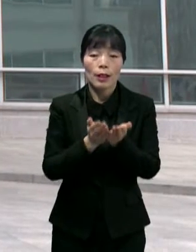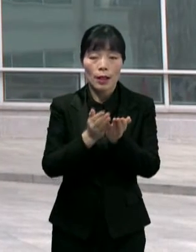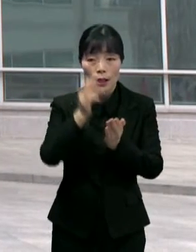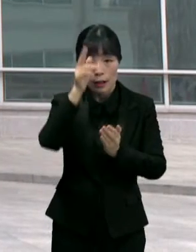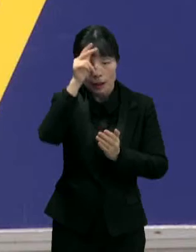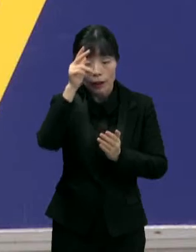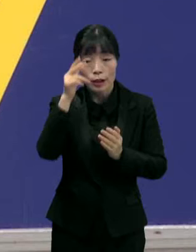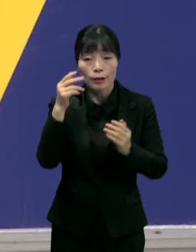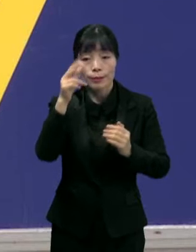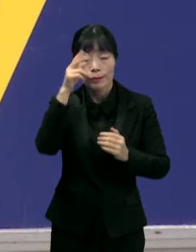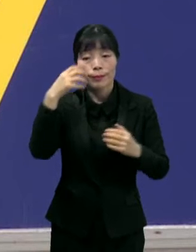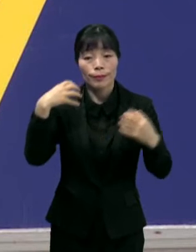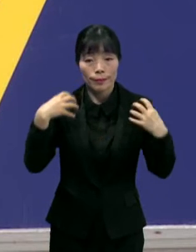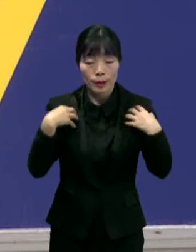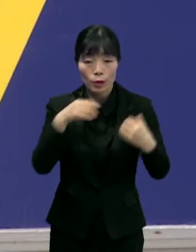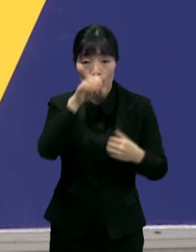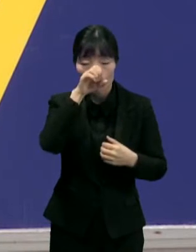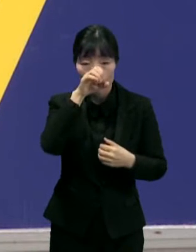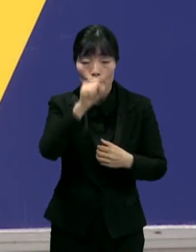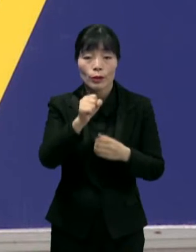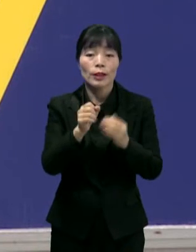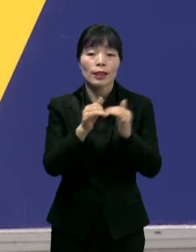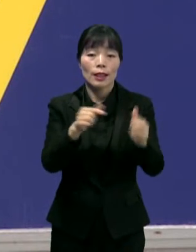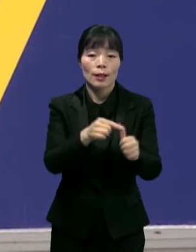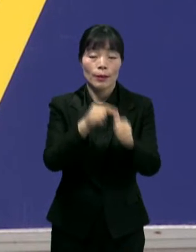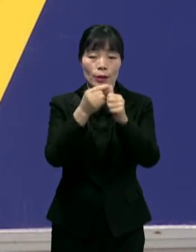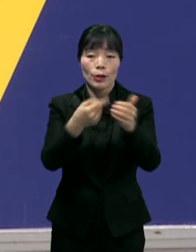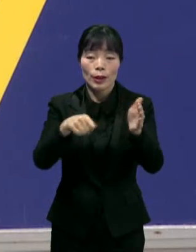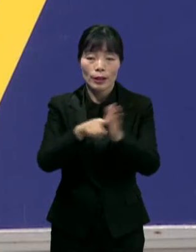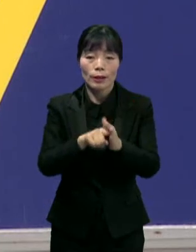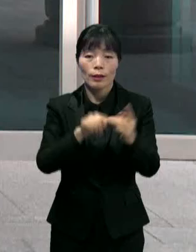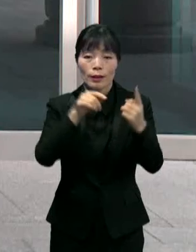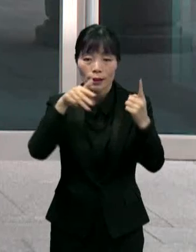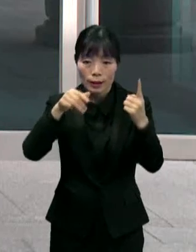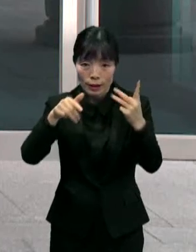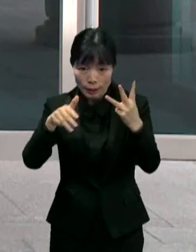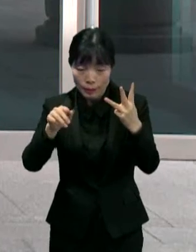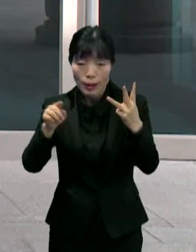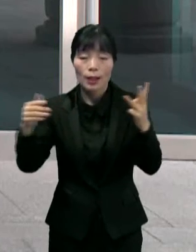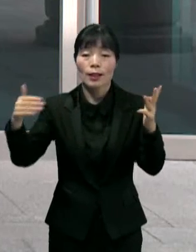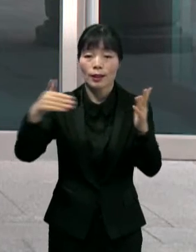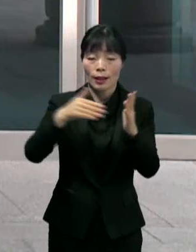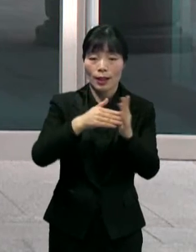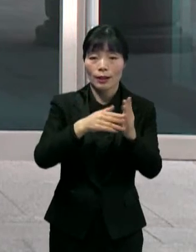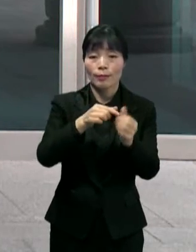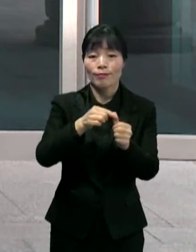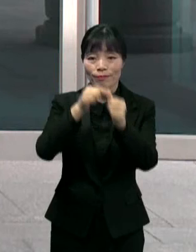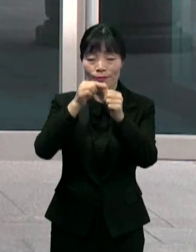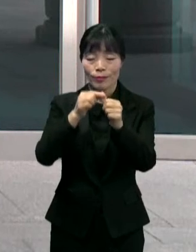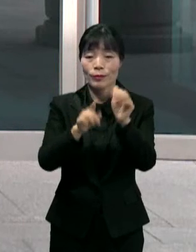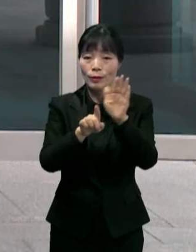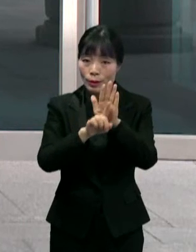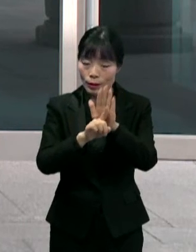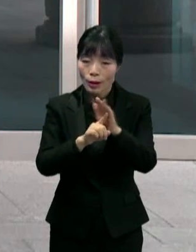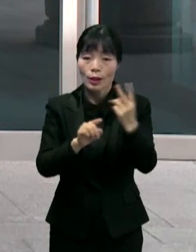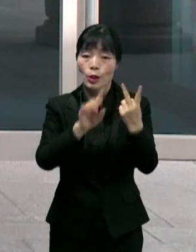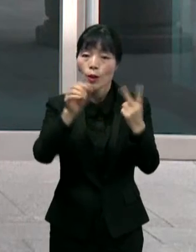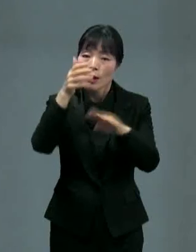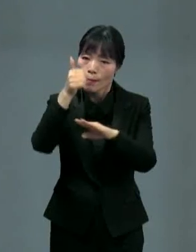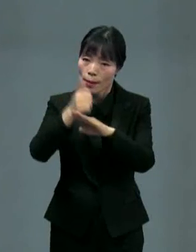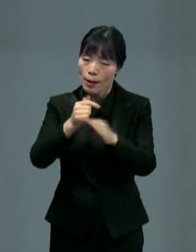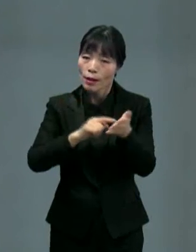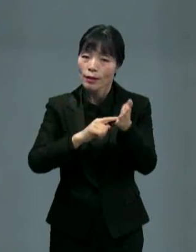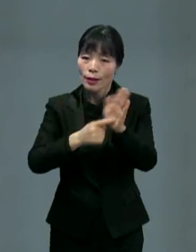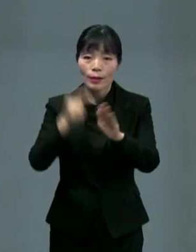우수한 인재 선발을 위해 올해 3차례에 걸쳐 채용하며 제 1차 해양경찰공무원 채용 근거는 2월 말쯤 진행될